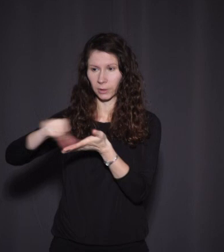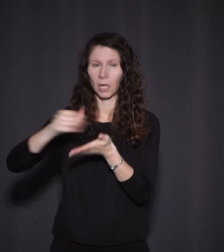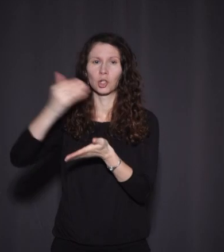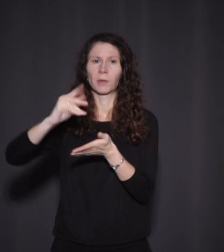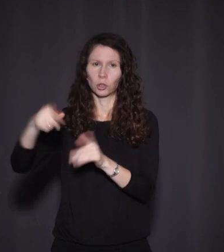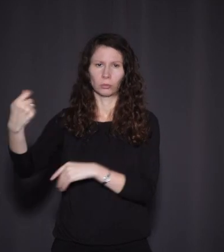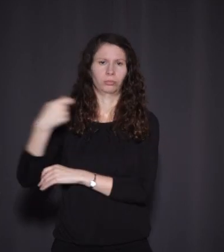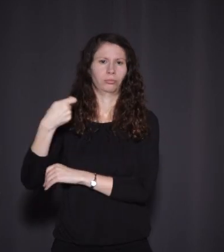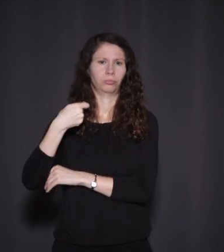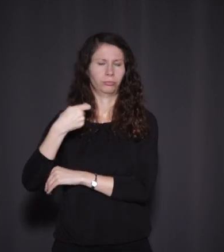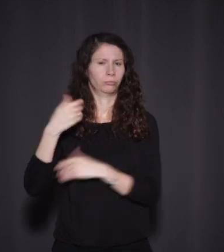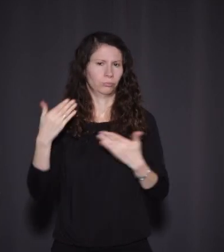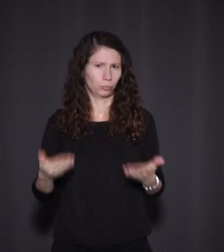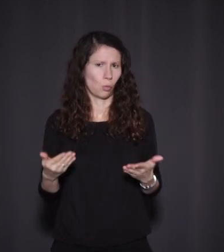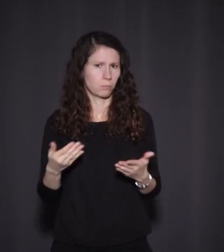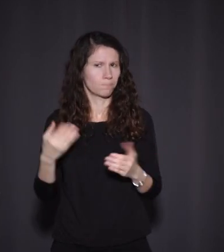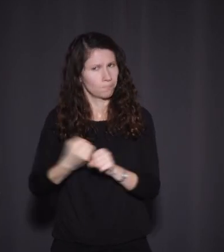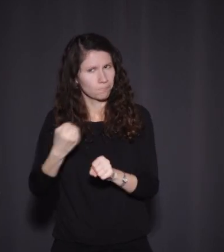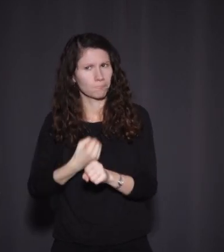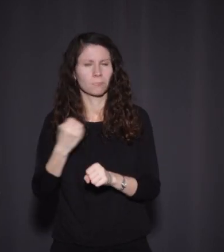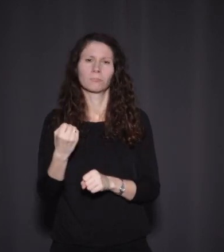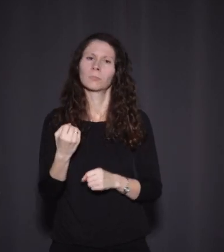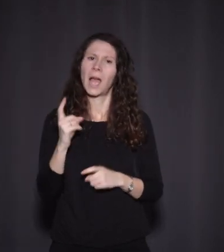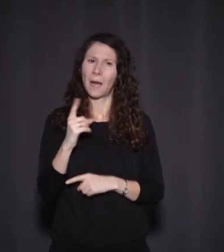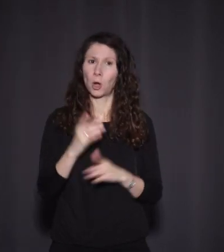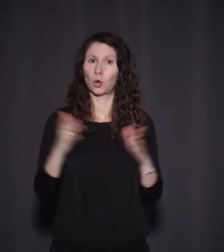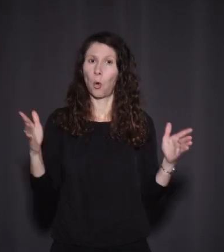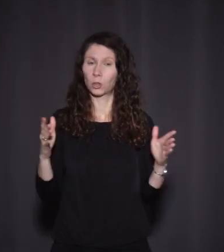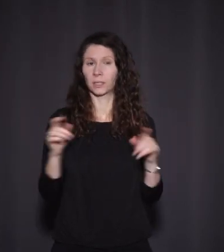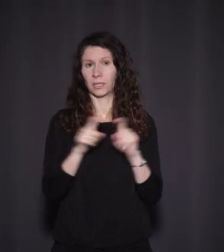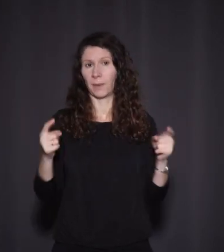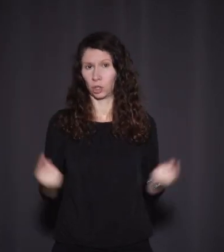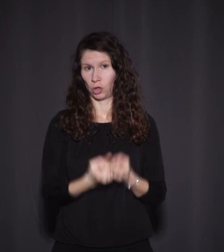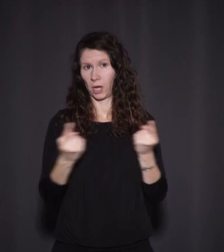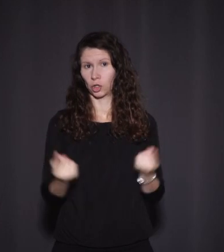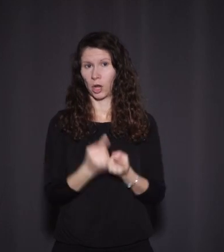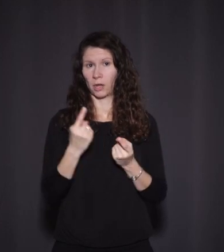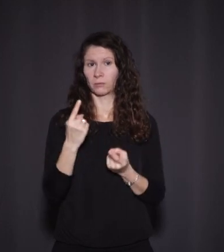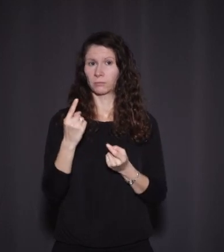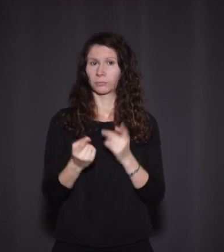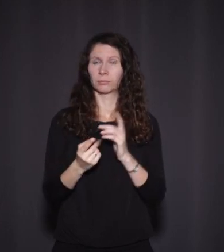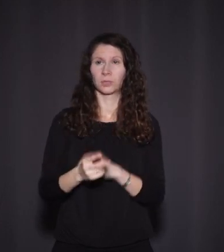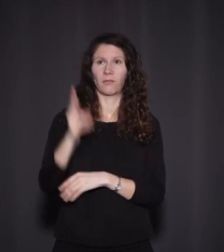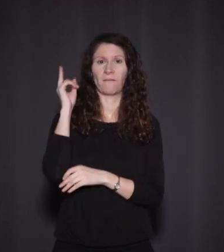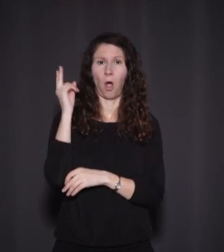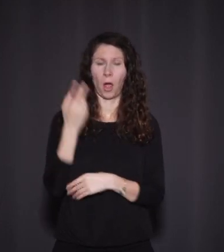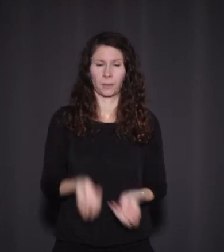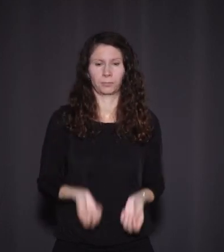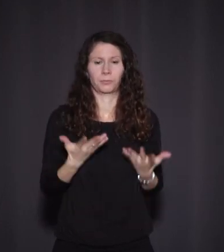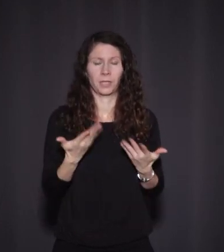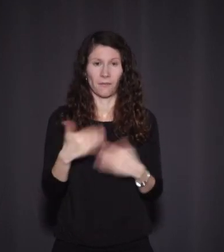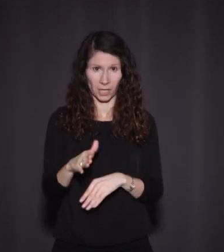ist dran, das hören wir. Aber ein großes Streitthema, was jetzt gerade in der vorletzten Woche aufgeploppt ist, ist natürlich